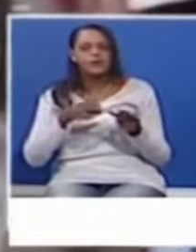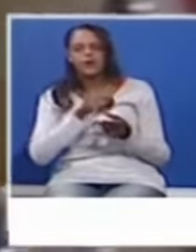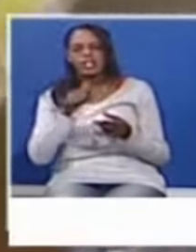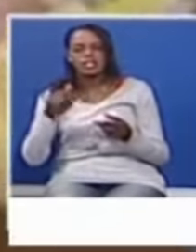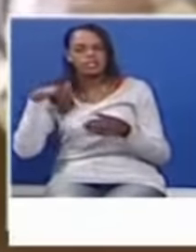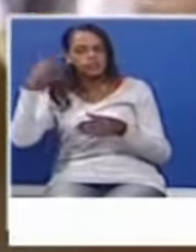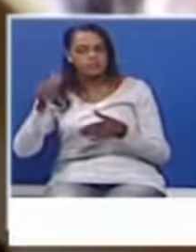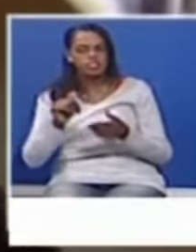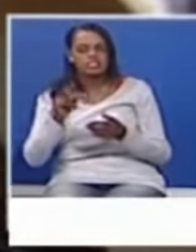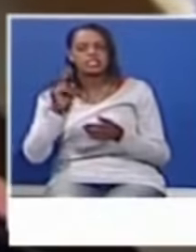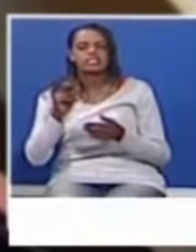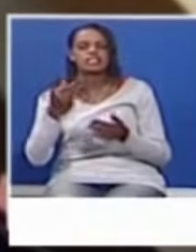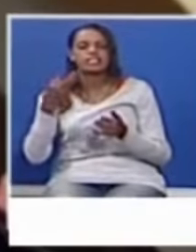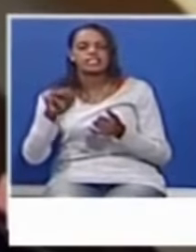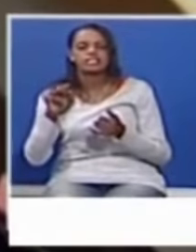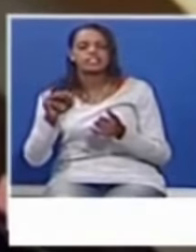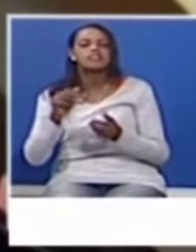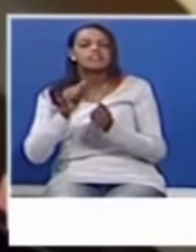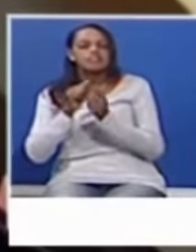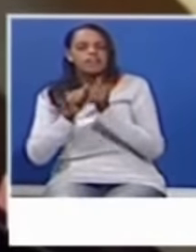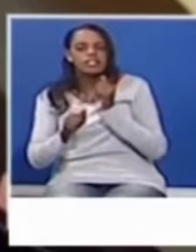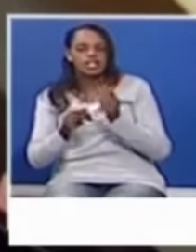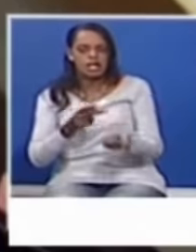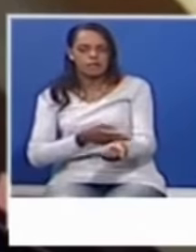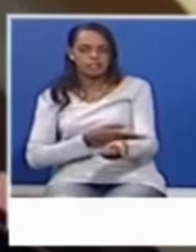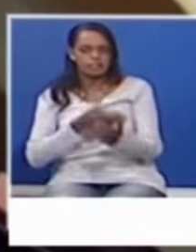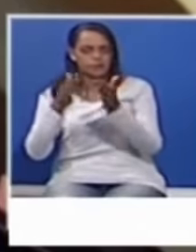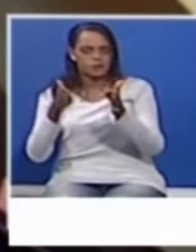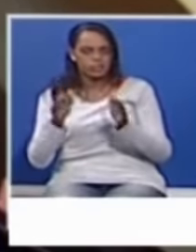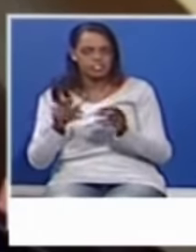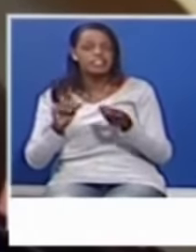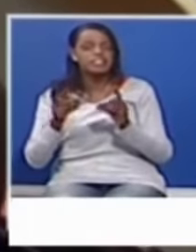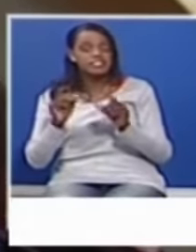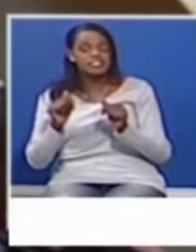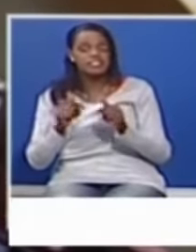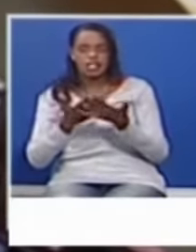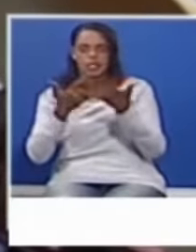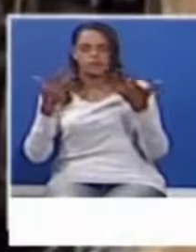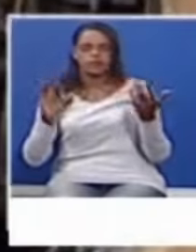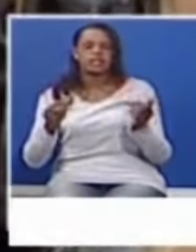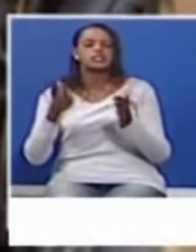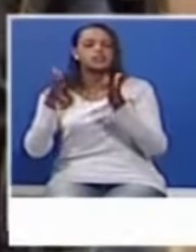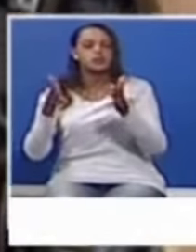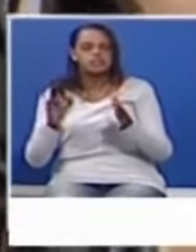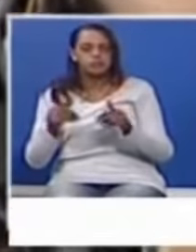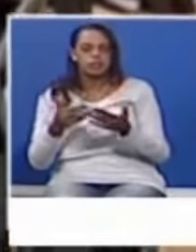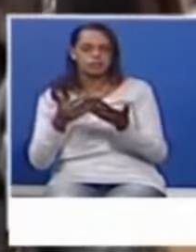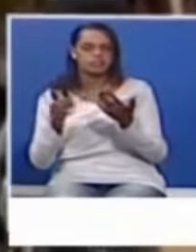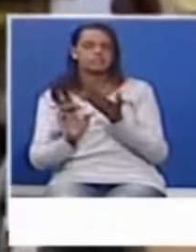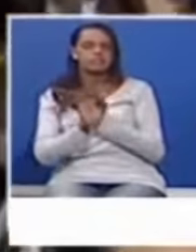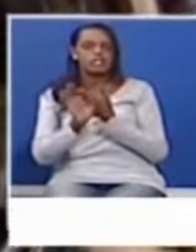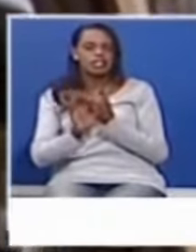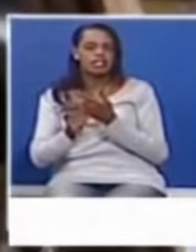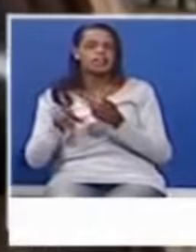اب تصبحتي بخلت حدار زيطان عقاداتات امريكا دلونة تان زخونة انتتات نمن تصبرا زعلم مخانو زقلت اتو نيمكل خال